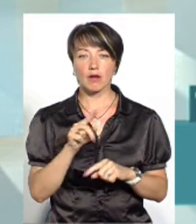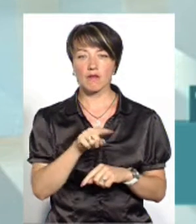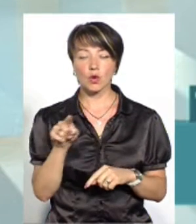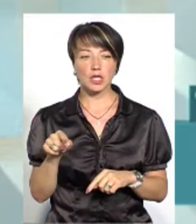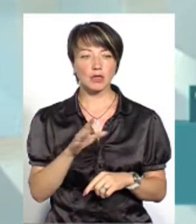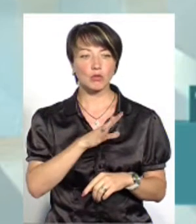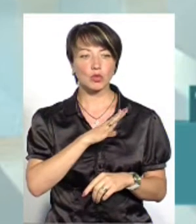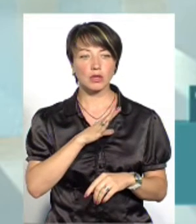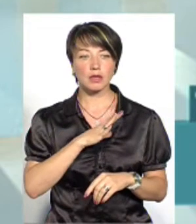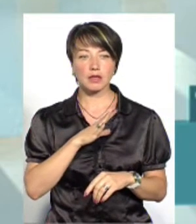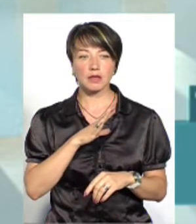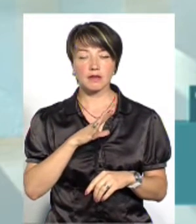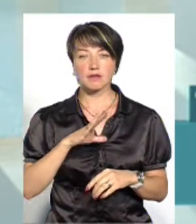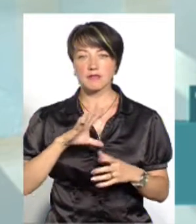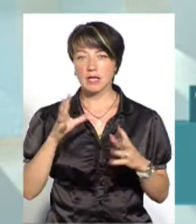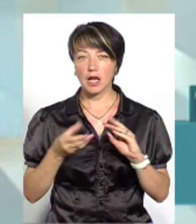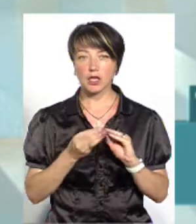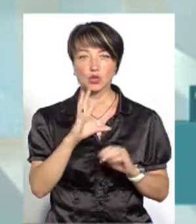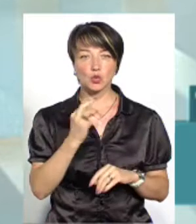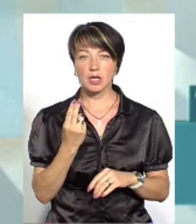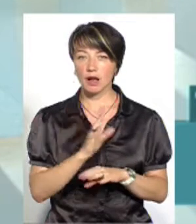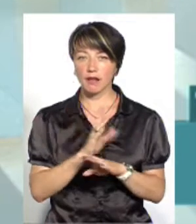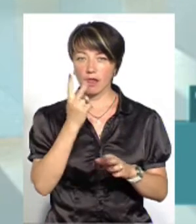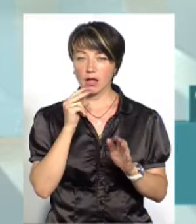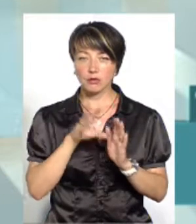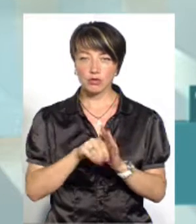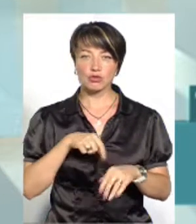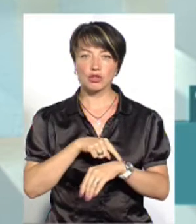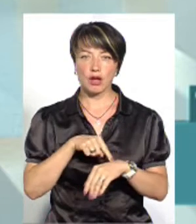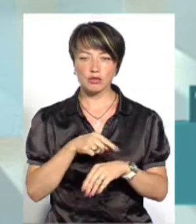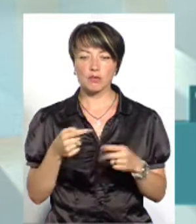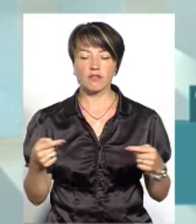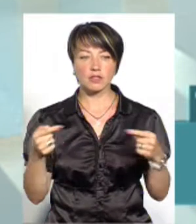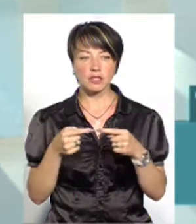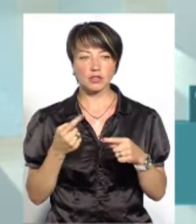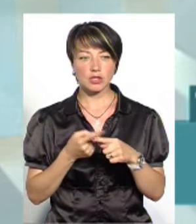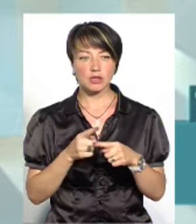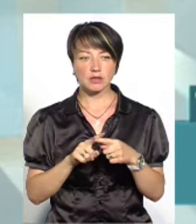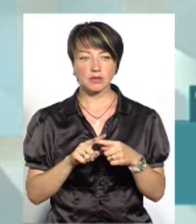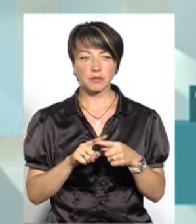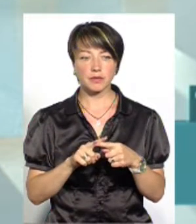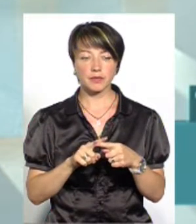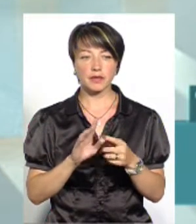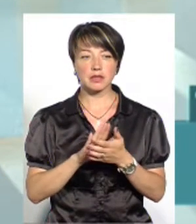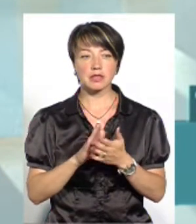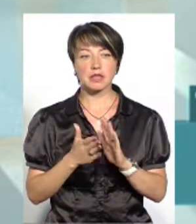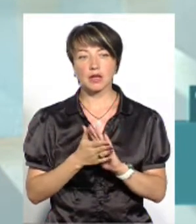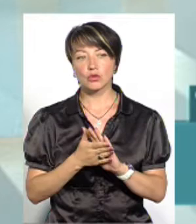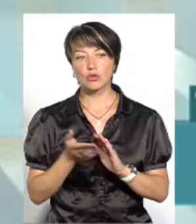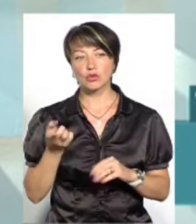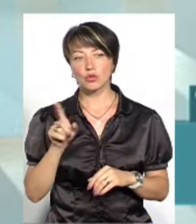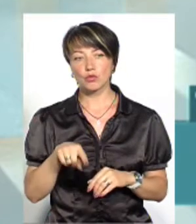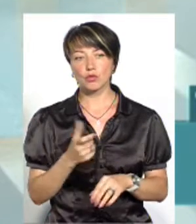вони були взагалі соціально неадаптовані. Це вже з часом ми визначили даний такий фактично статус.